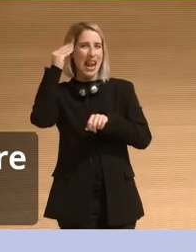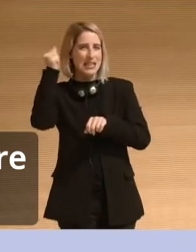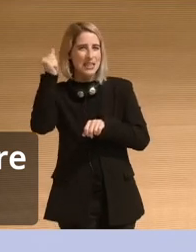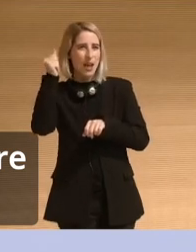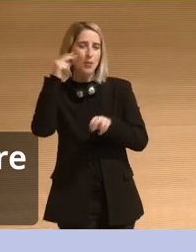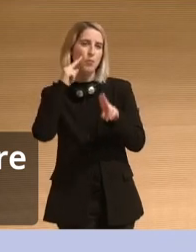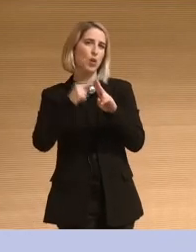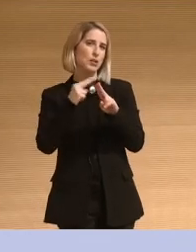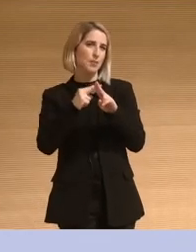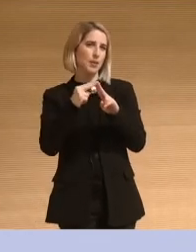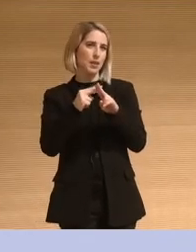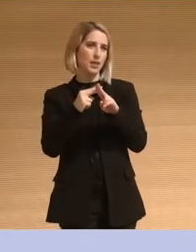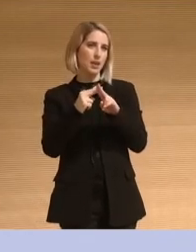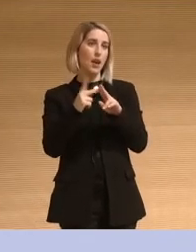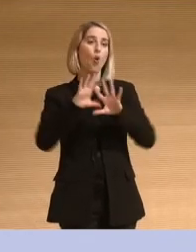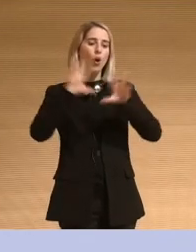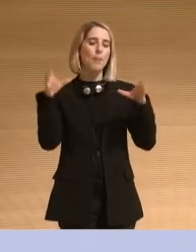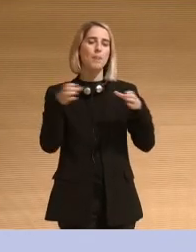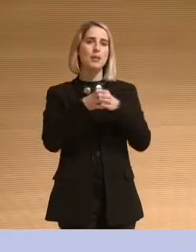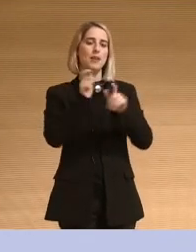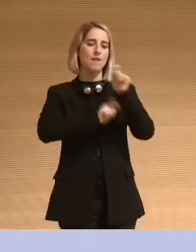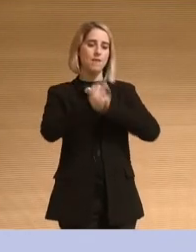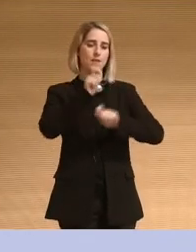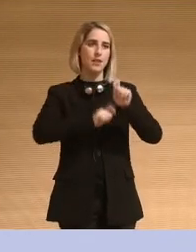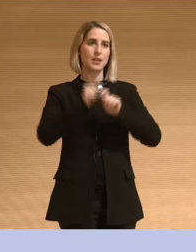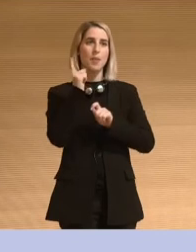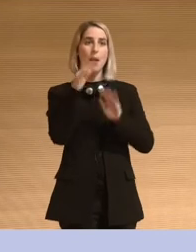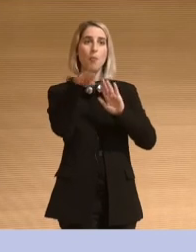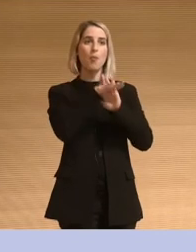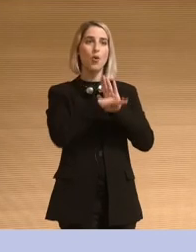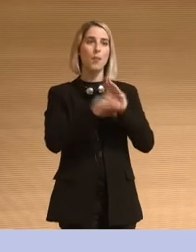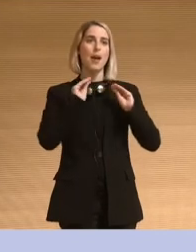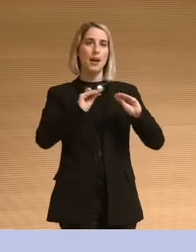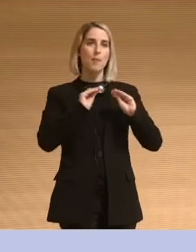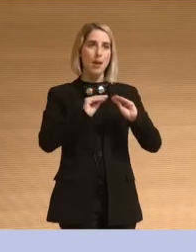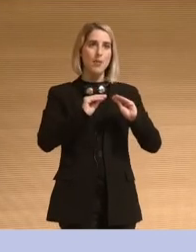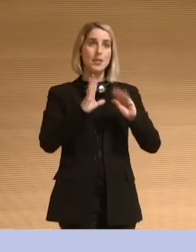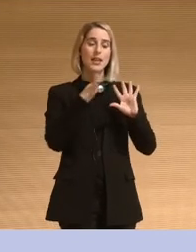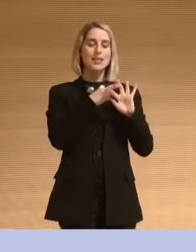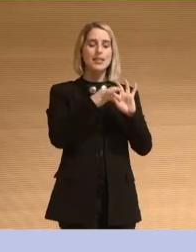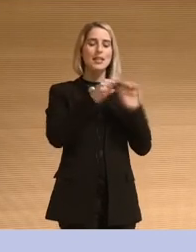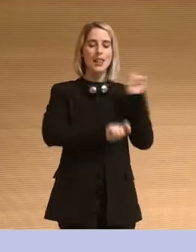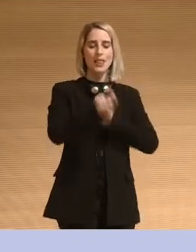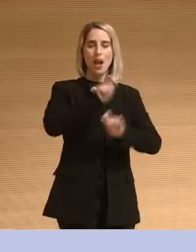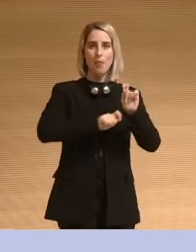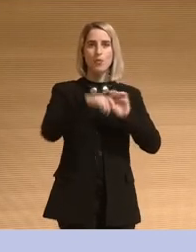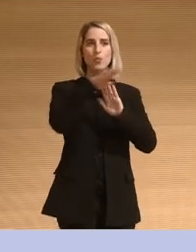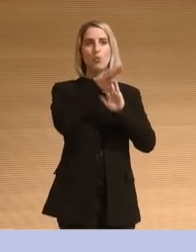και βοηθός αυτή, δημιουργήσαμε ένα πρόγραμμα εκπαίδευσης και συνδιαμόρφωσης